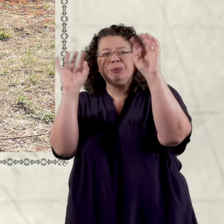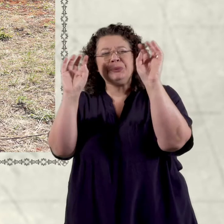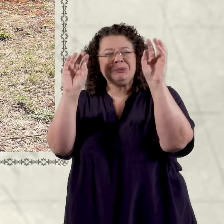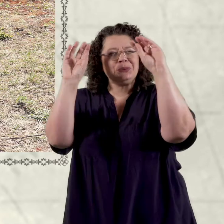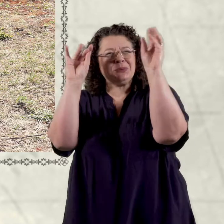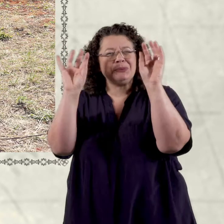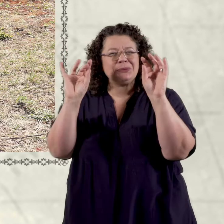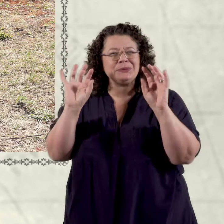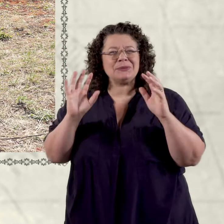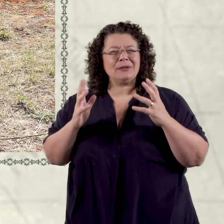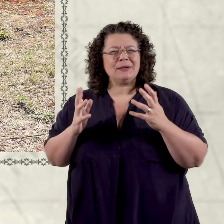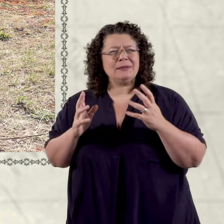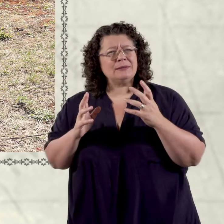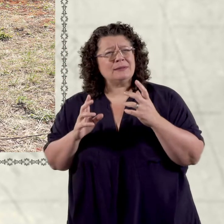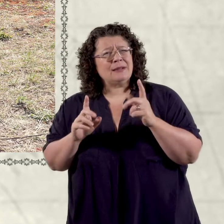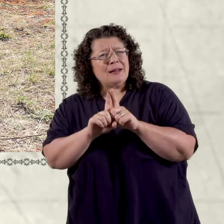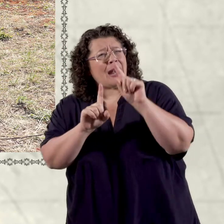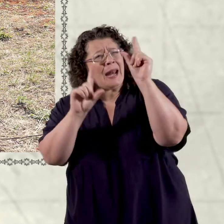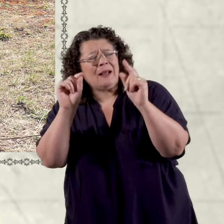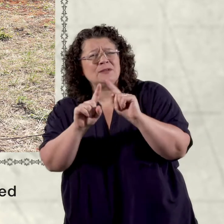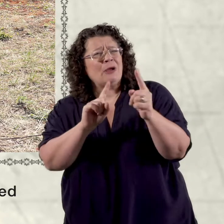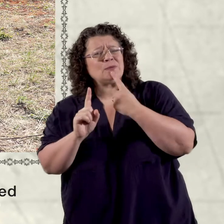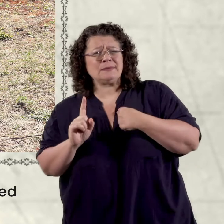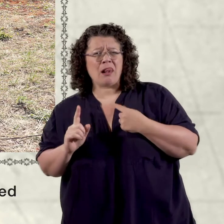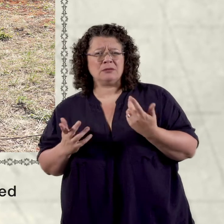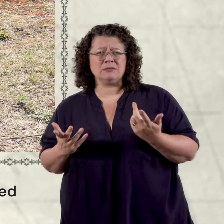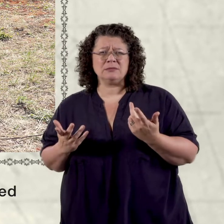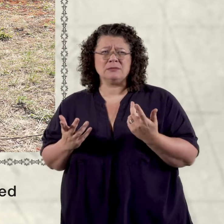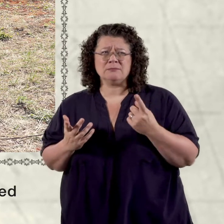Nid ydw i wedi cyrraedd perygl eto. Ond,